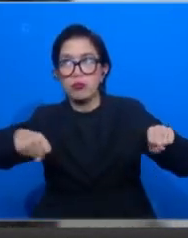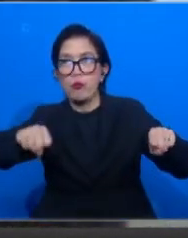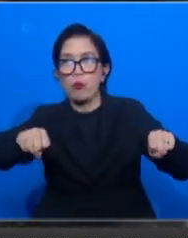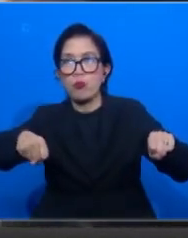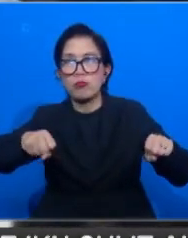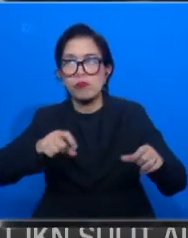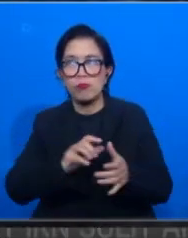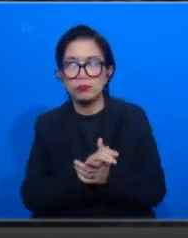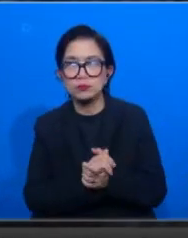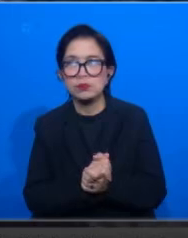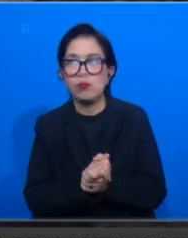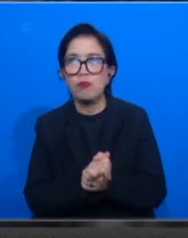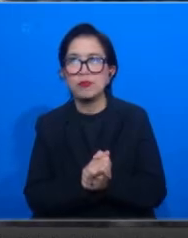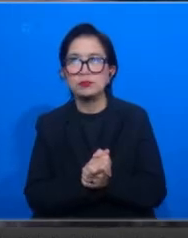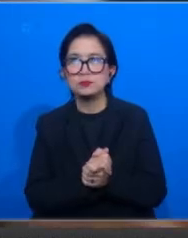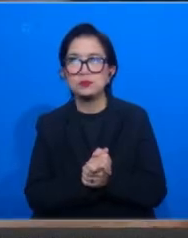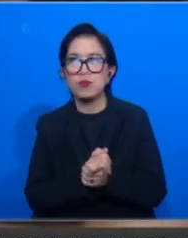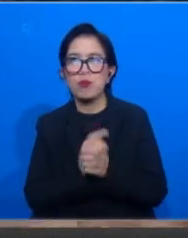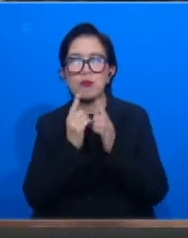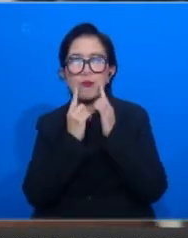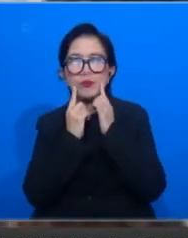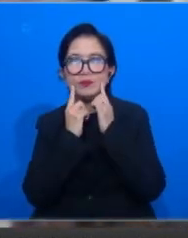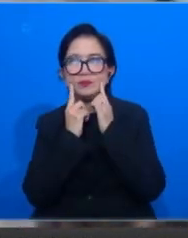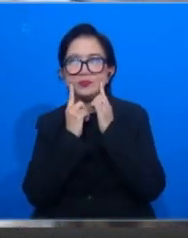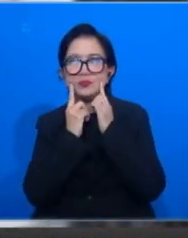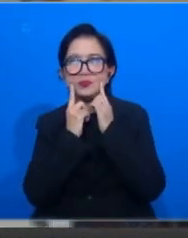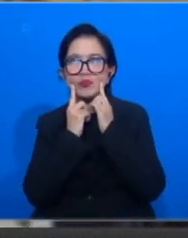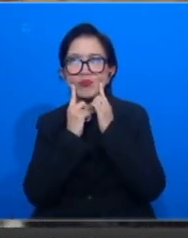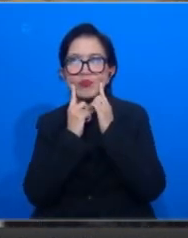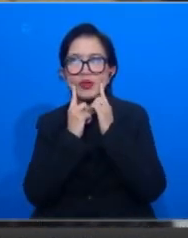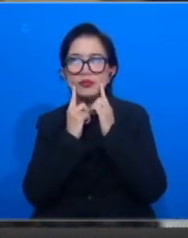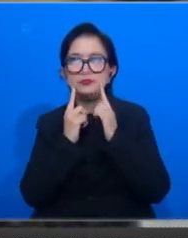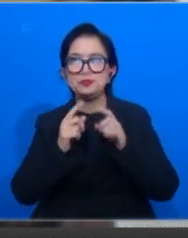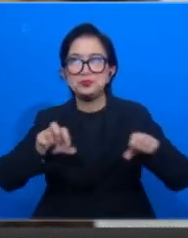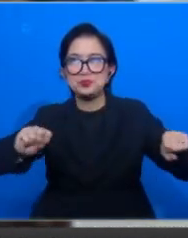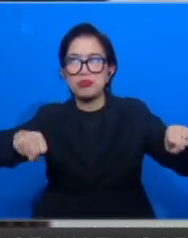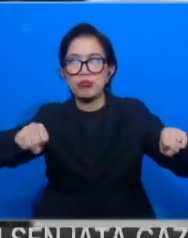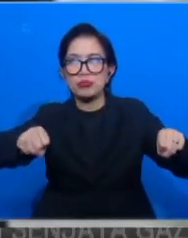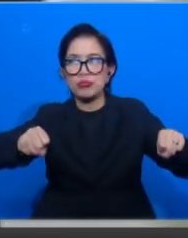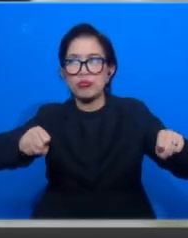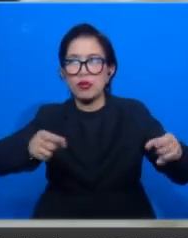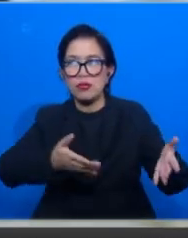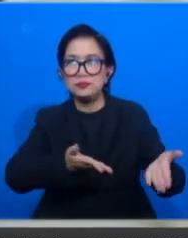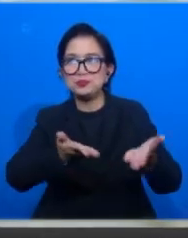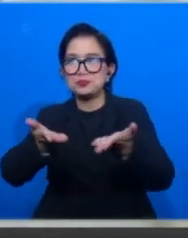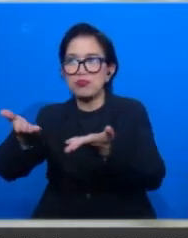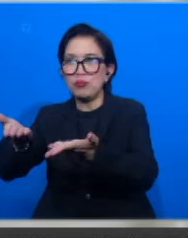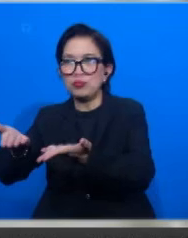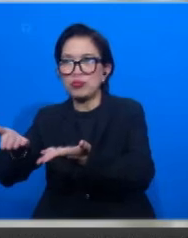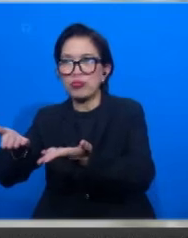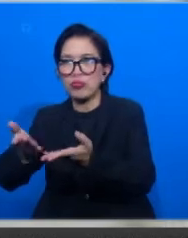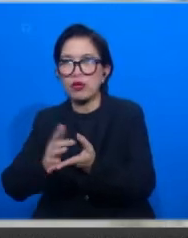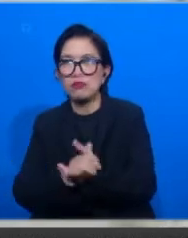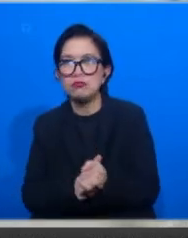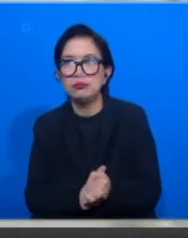kota Raud bahagia pun terpancar saat pas Sutri dan keluarganya melihat motor yang dibelinya datang meskipun uang